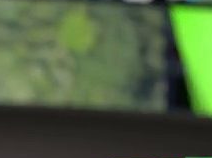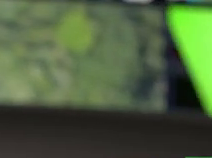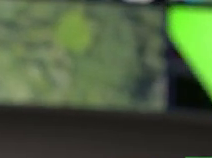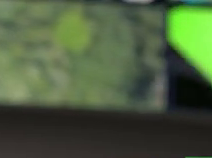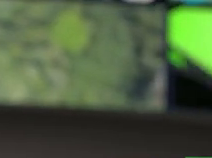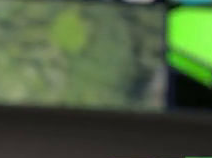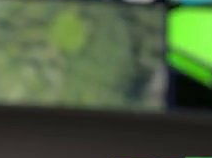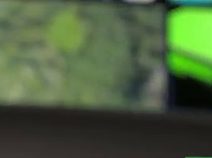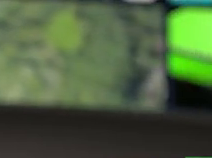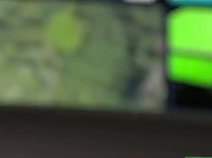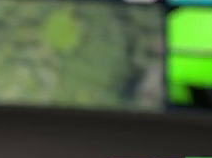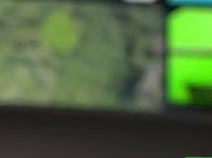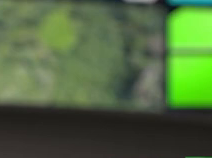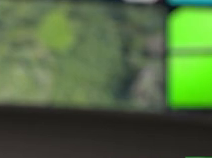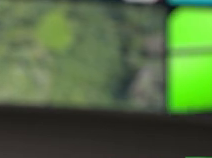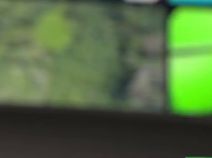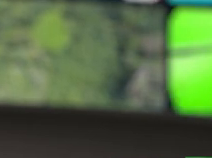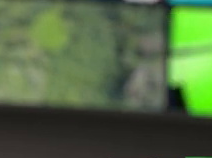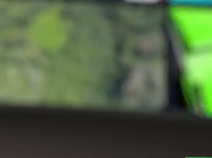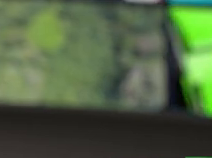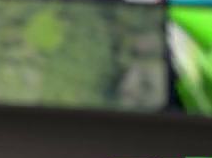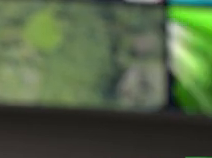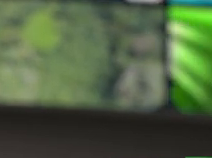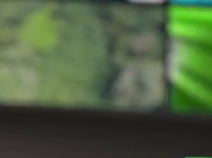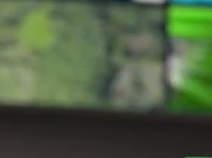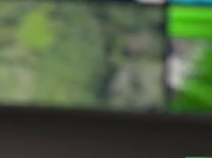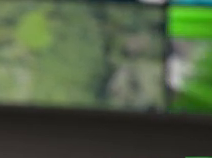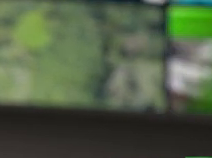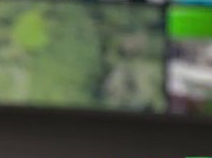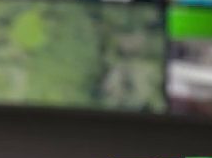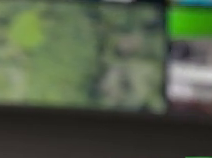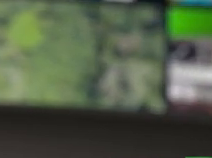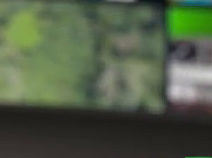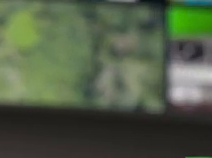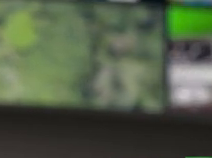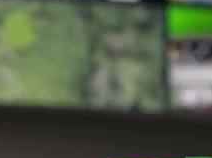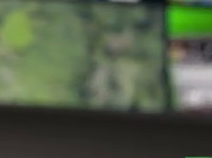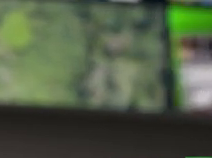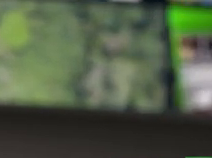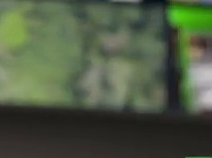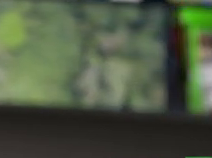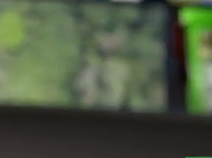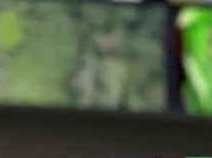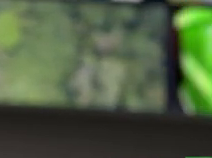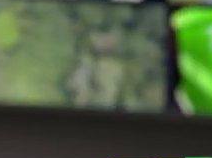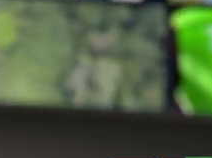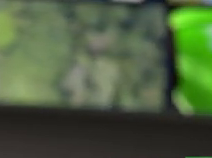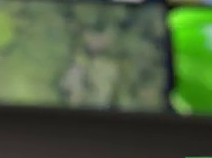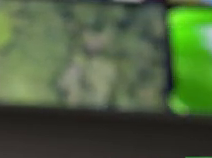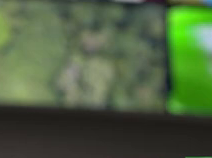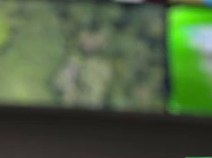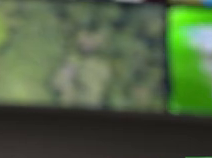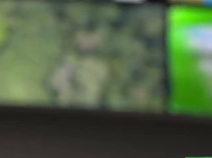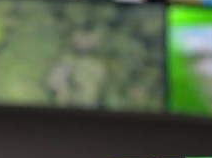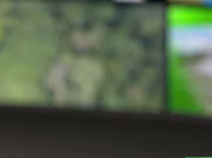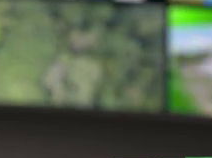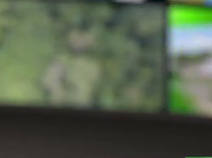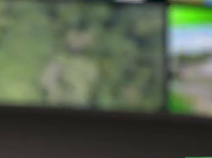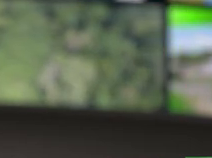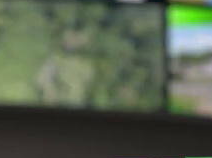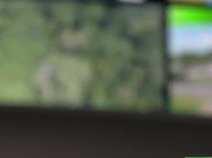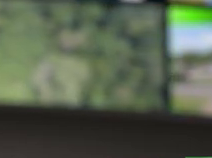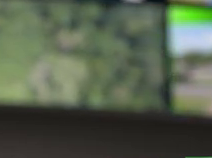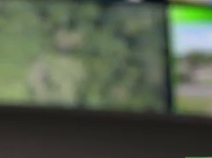komt doordat de vorige regering vrijwel een lege kast heeft achtergelaten. Met veel creativiteit is het de regering gelukt om een bedrag